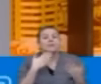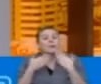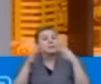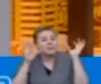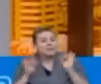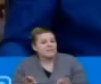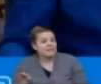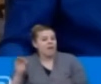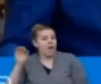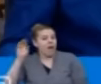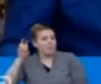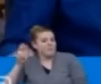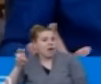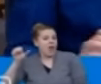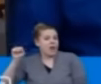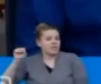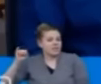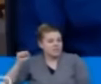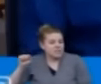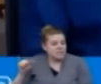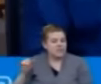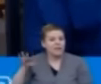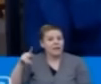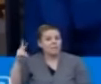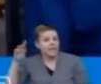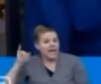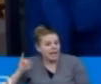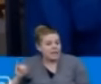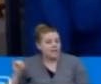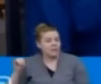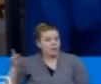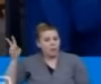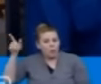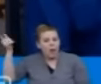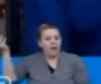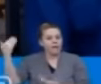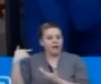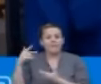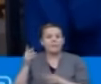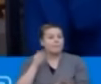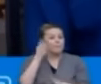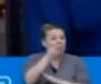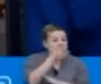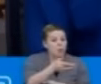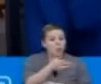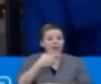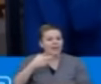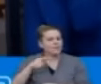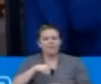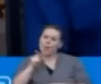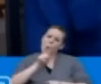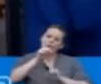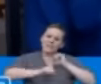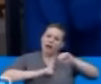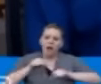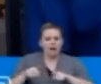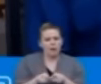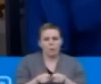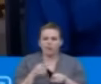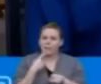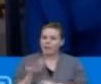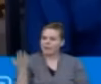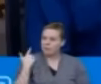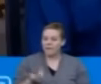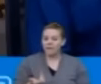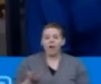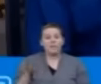הסיסי מעורב בה, וקרי מעורבים בה, ובאמת הייתה פנייה להרצוג, והוא לא זחל, והוא לא כפי שהתייחסתם אליו בעבר, באמת